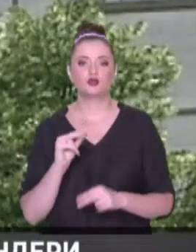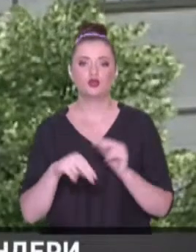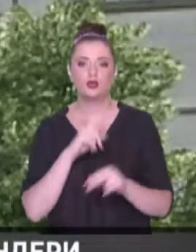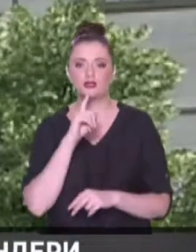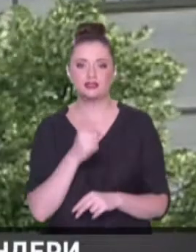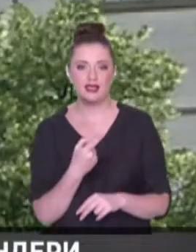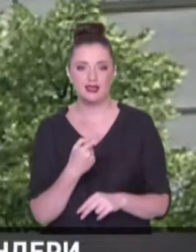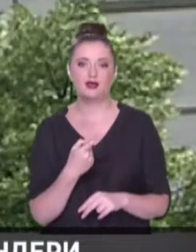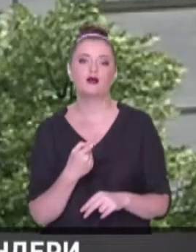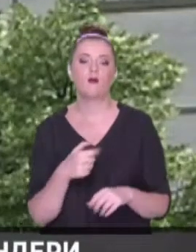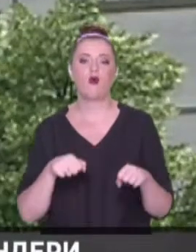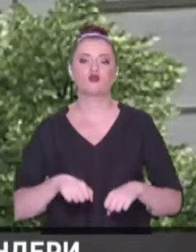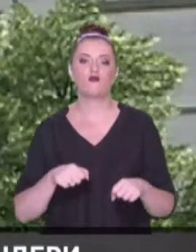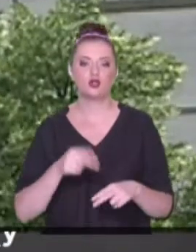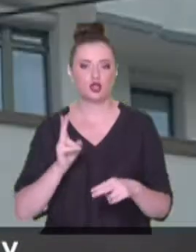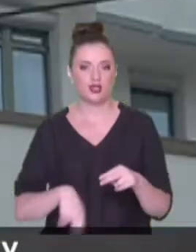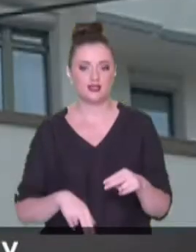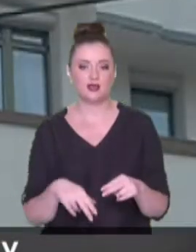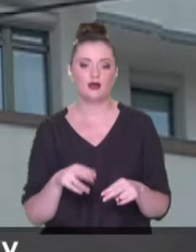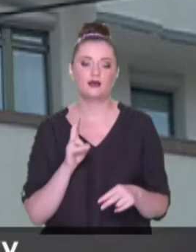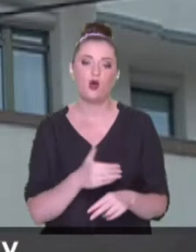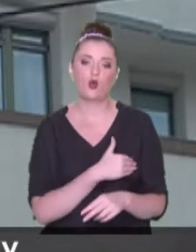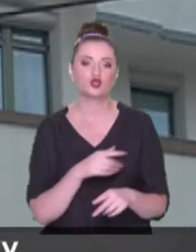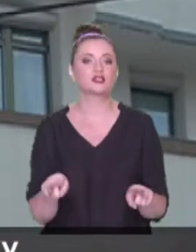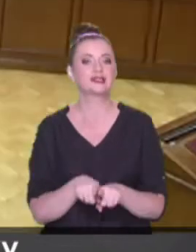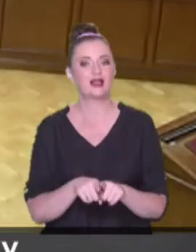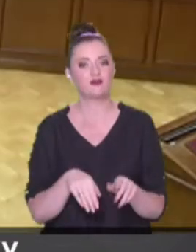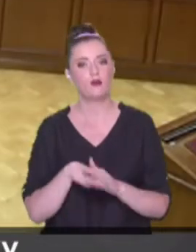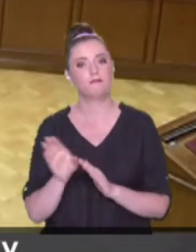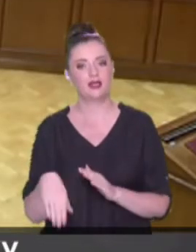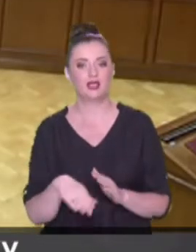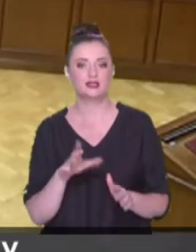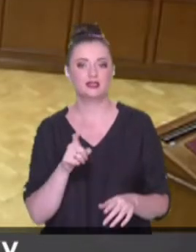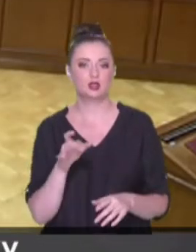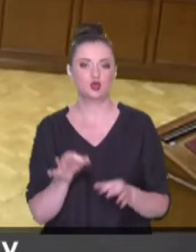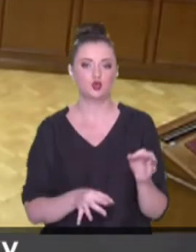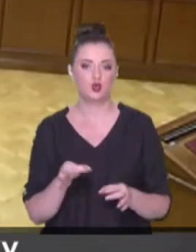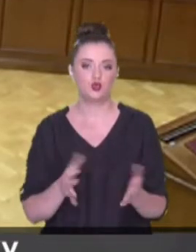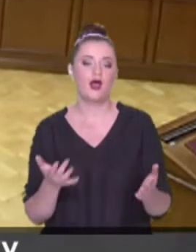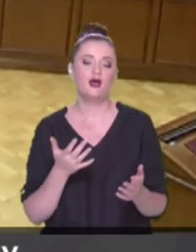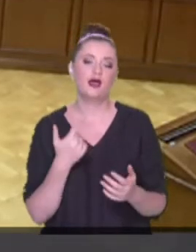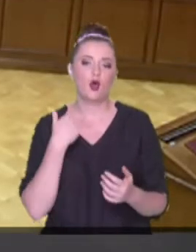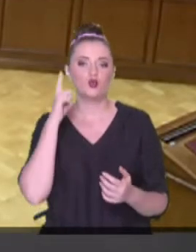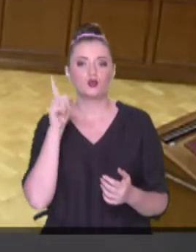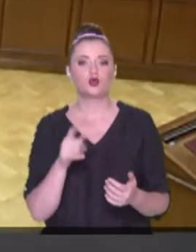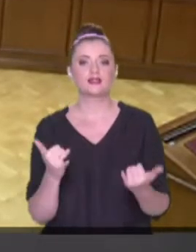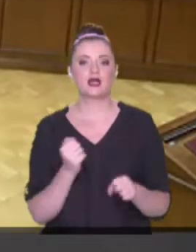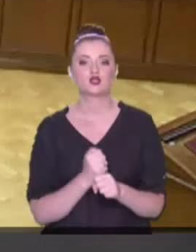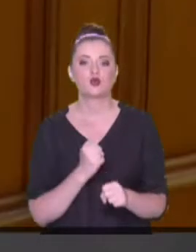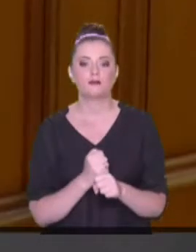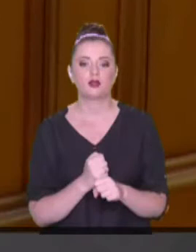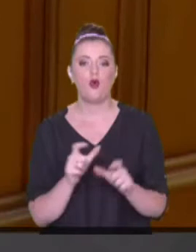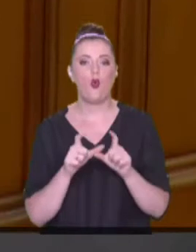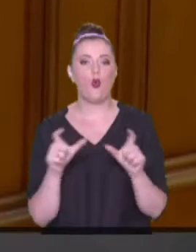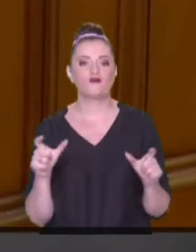повноваження закінчуються. І, тобто, як ну хочеш, ну він все одно піде з суду. Ну, власне, от я думаю, що зараз вони зробили, я маю на увазі, офіс